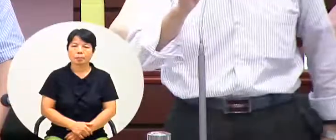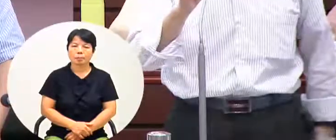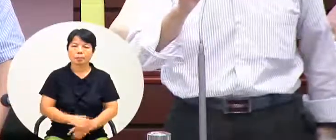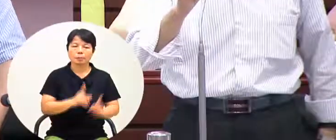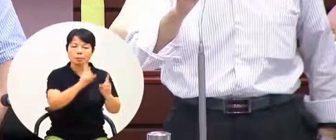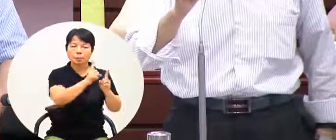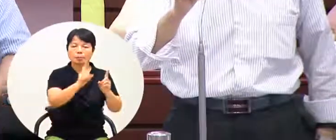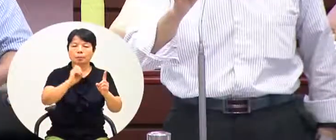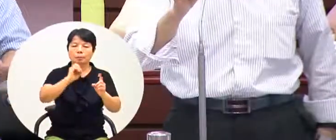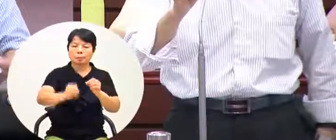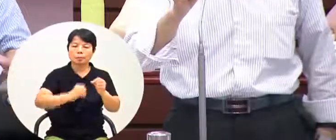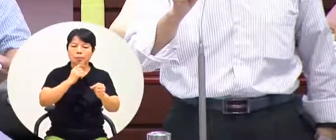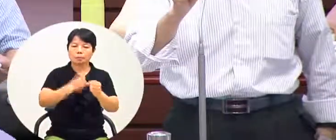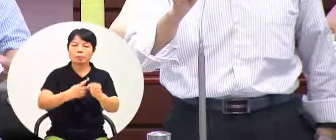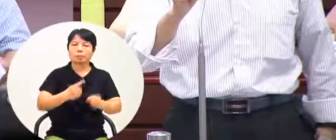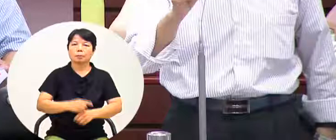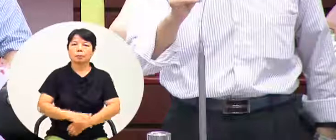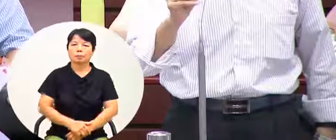嘿。